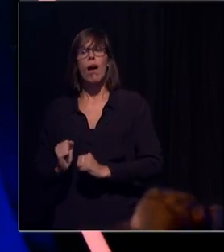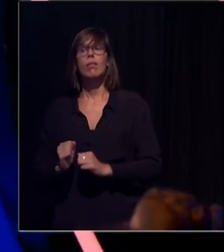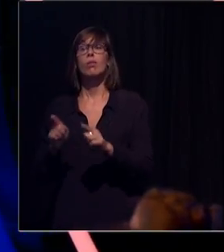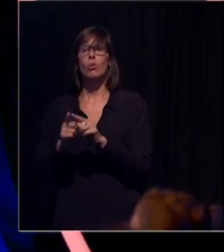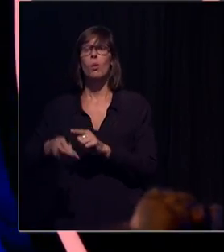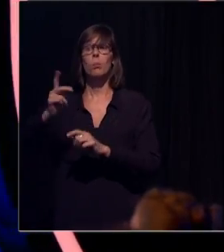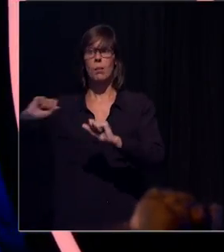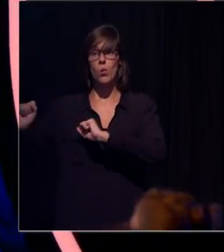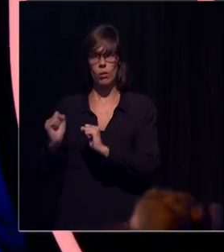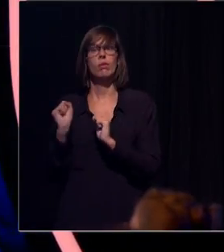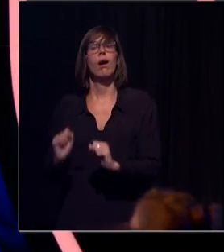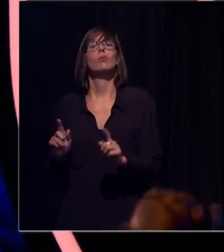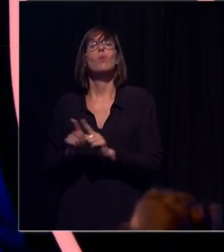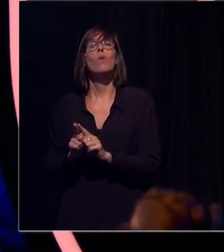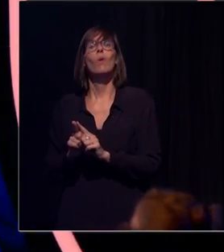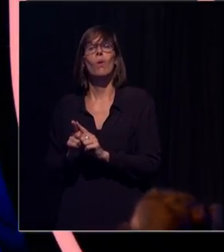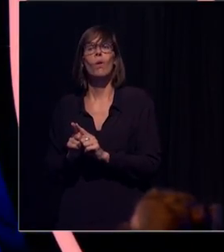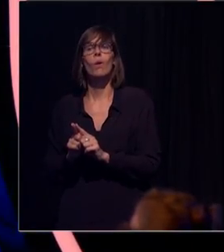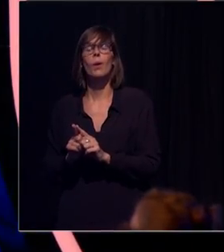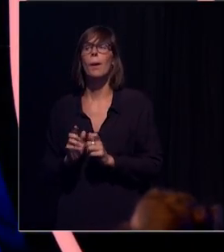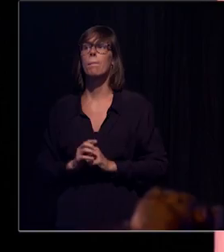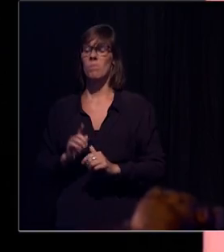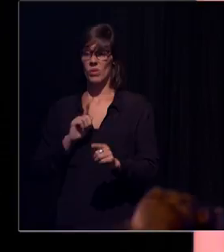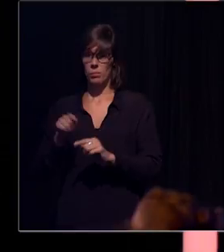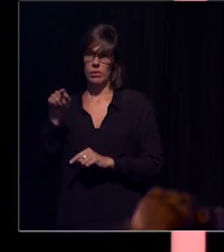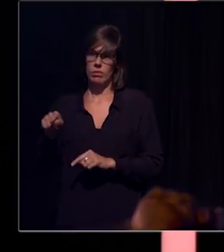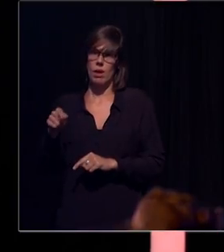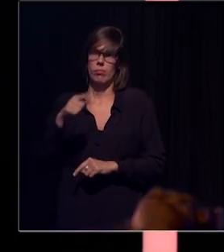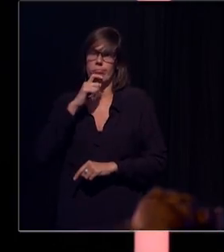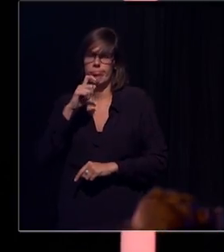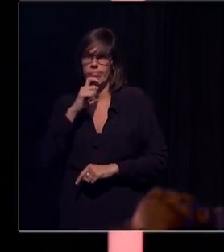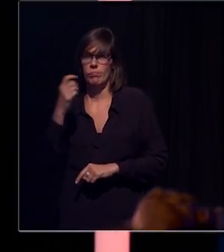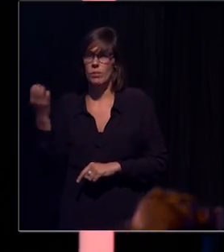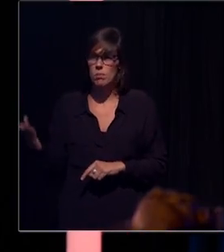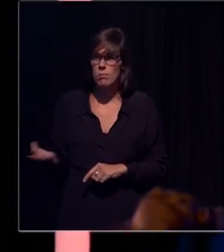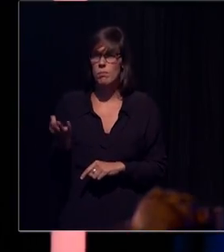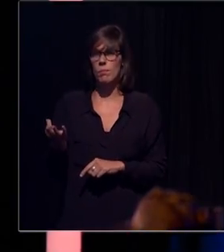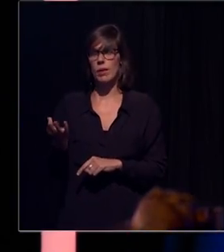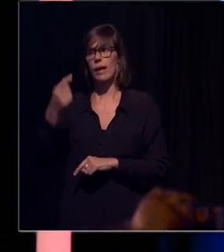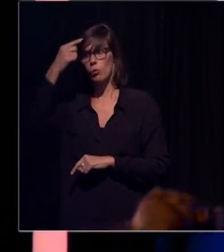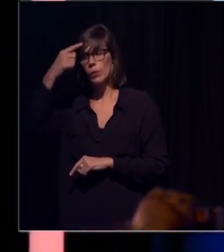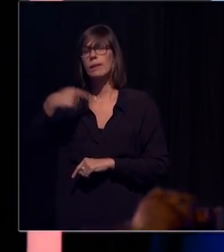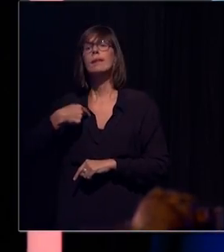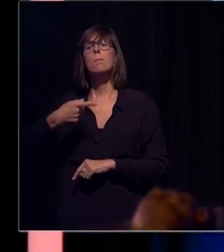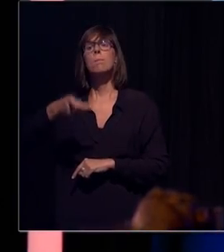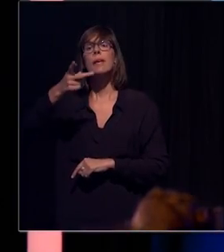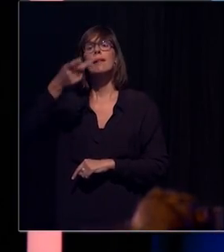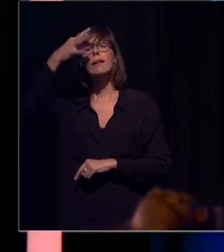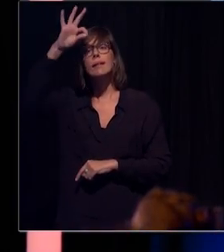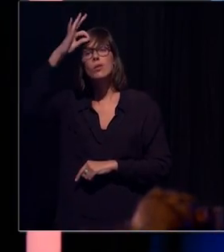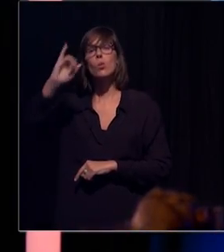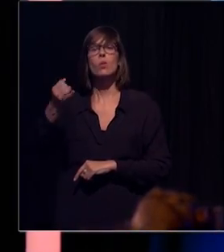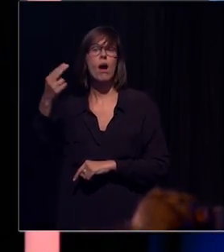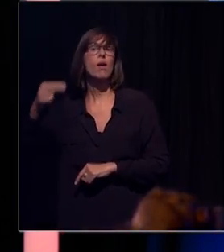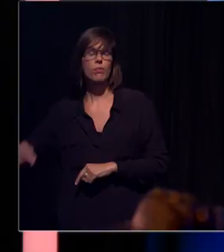bewegen kunnen we ook. Dus vandaar dat het zo belangrijk is om te weten of je een verhoogd risico hebt op type 2